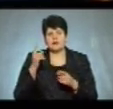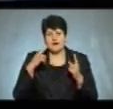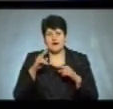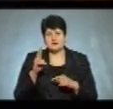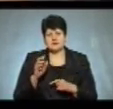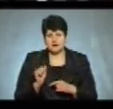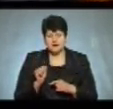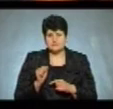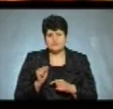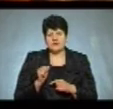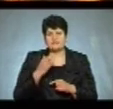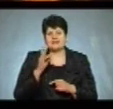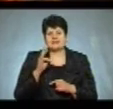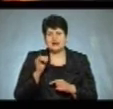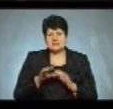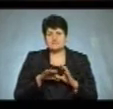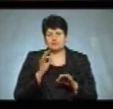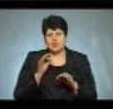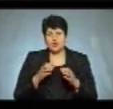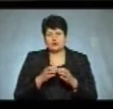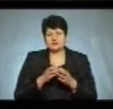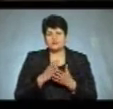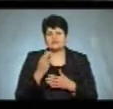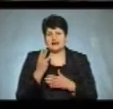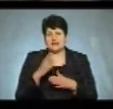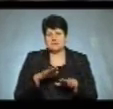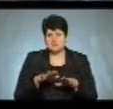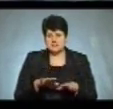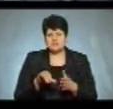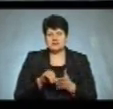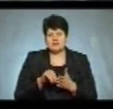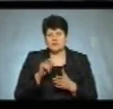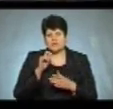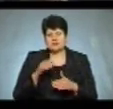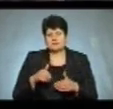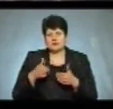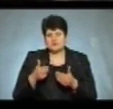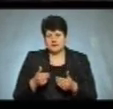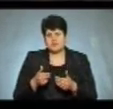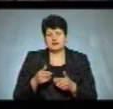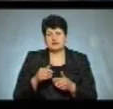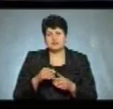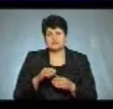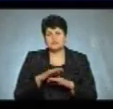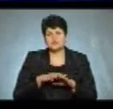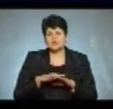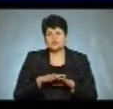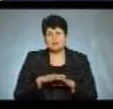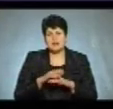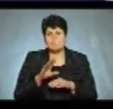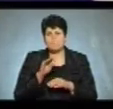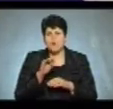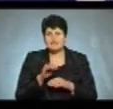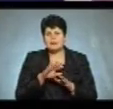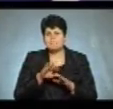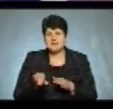У нацвідборі колектив посів третє місце. Представляти Україну музикантам запропонував суспільний мовник. Мовник після того, як